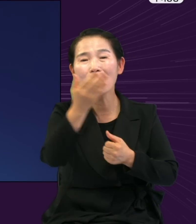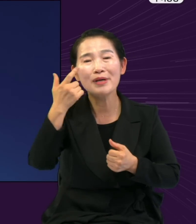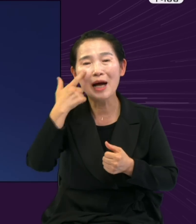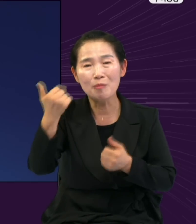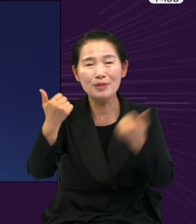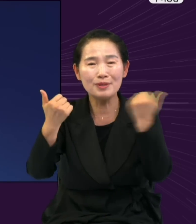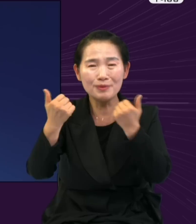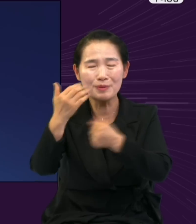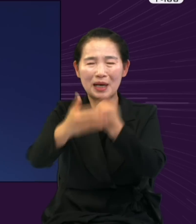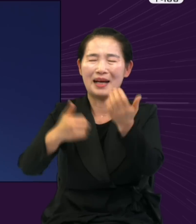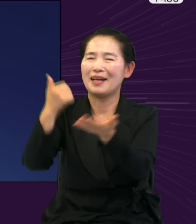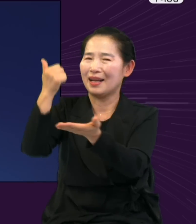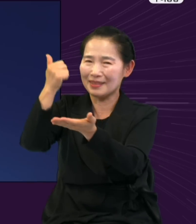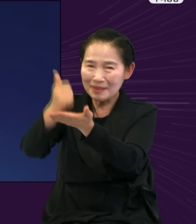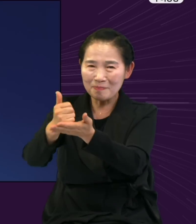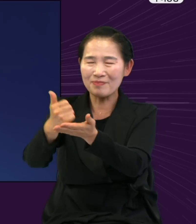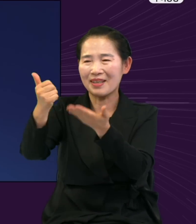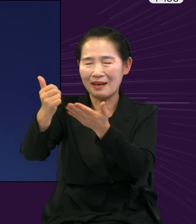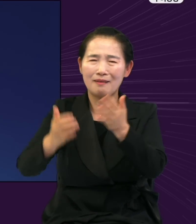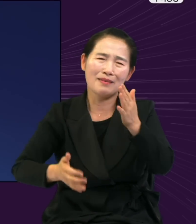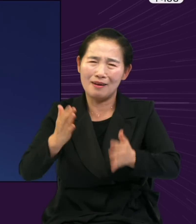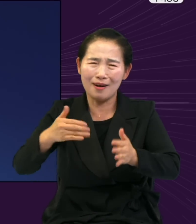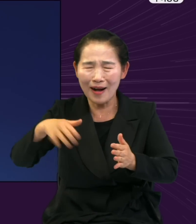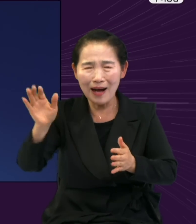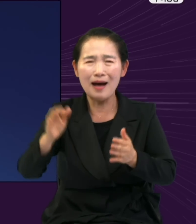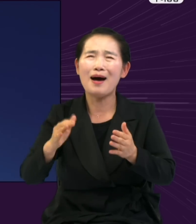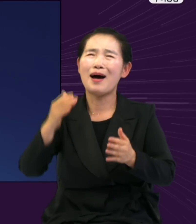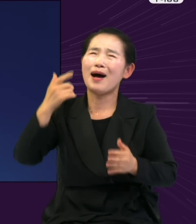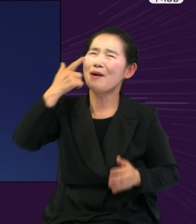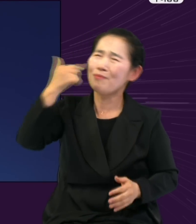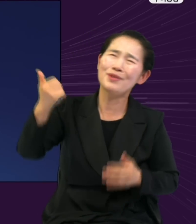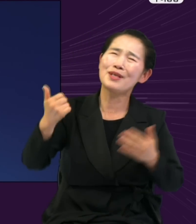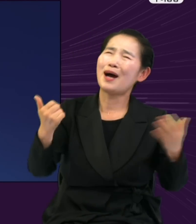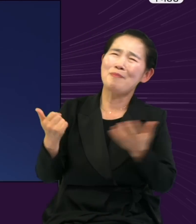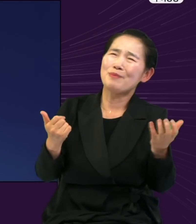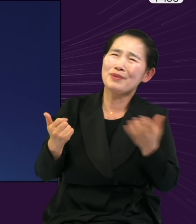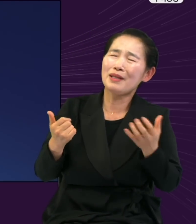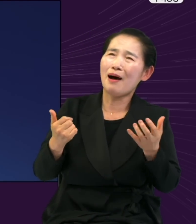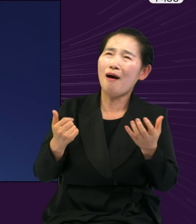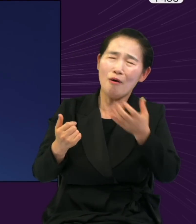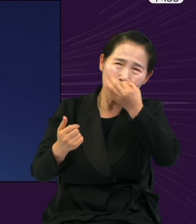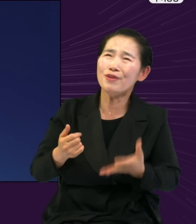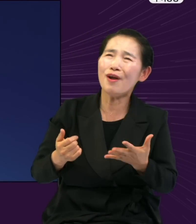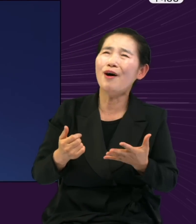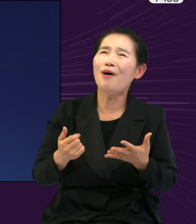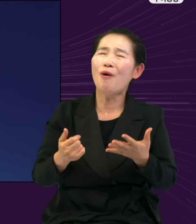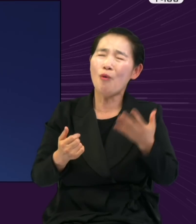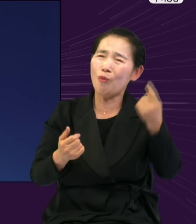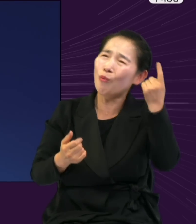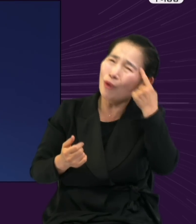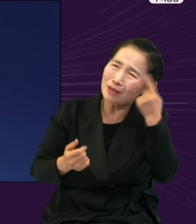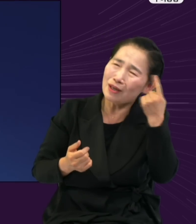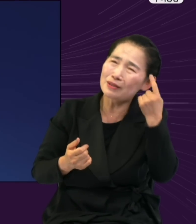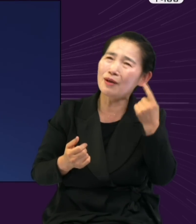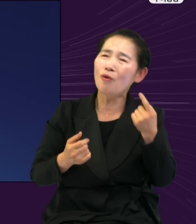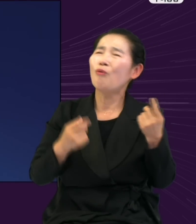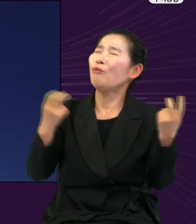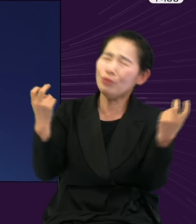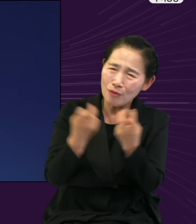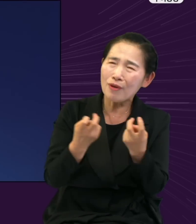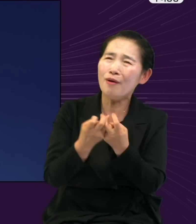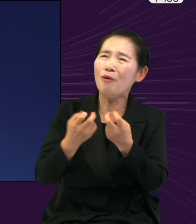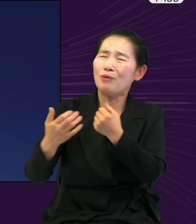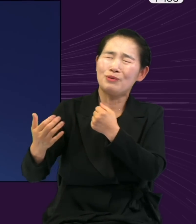달려가셔서, 아버지 아파요, 힘들어요, 왜 이래요, 어떻게 하면 좋아요, 도와주세요